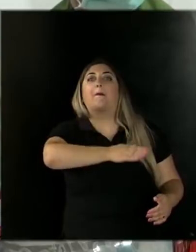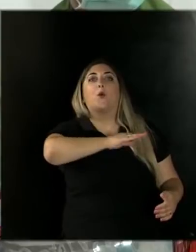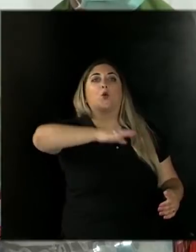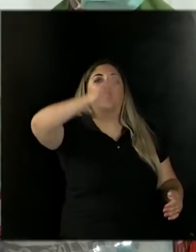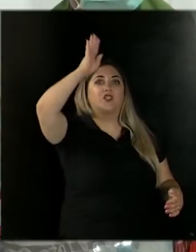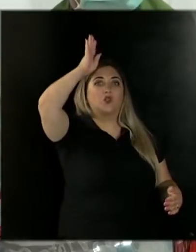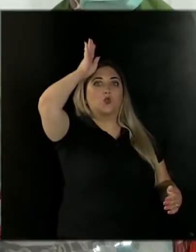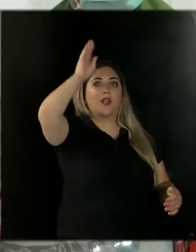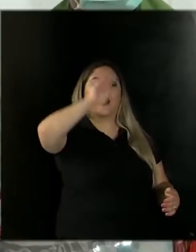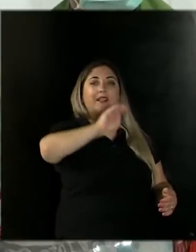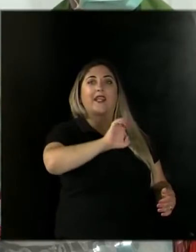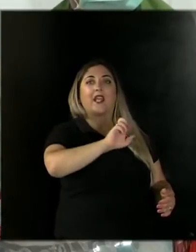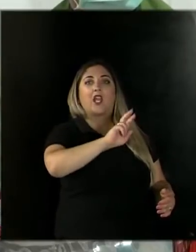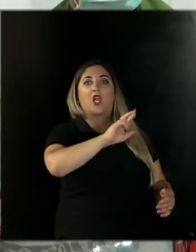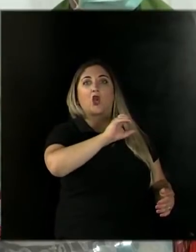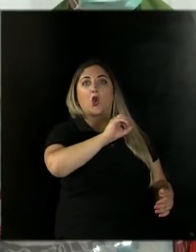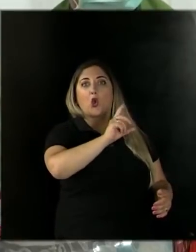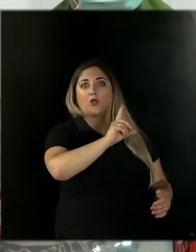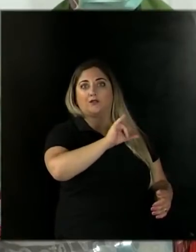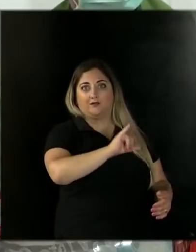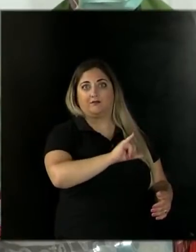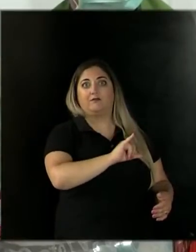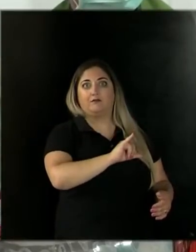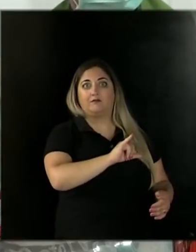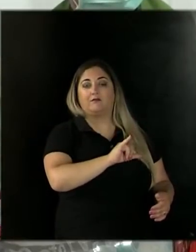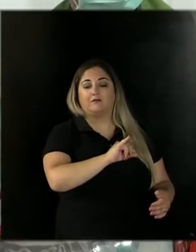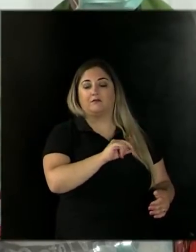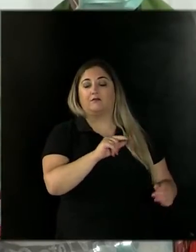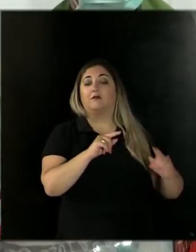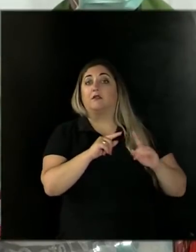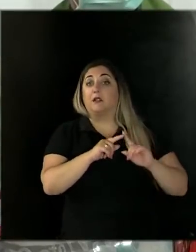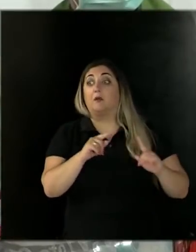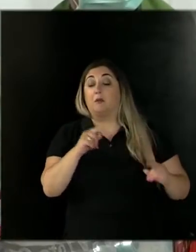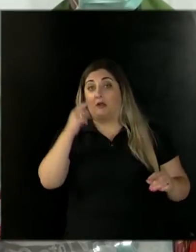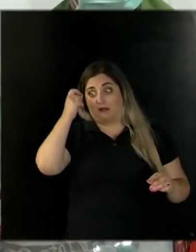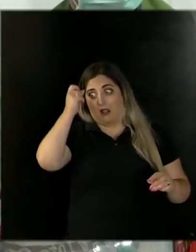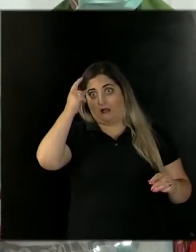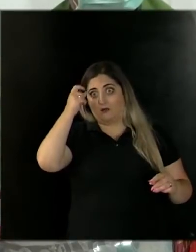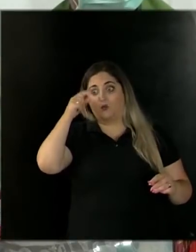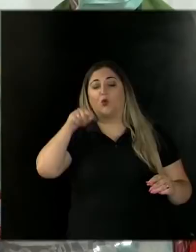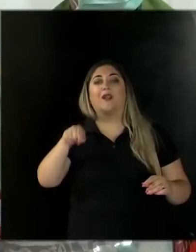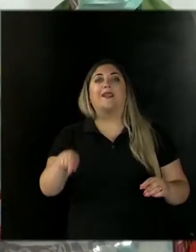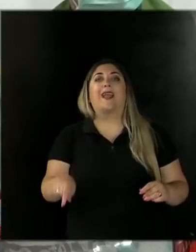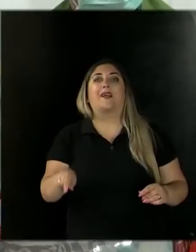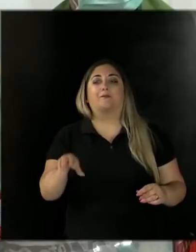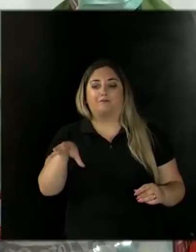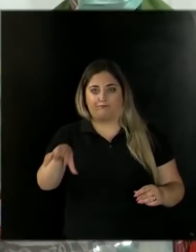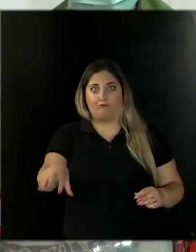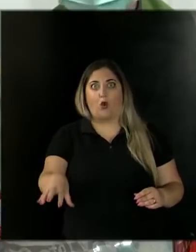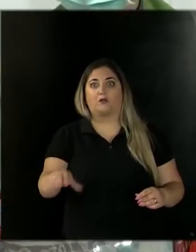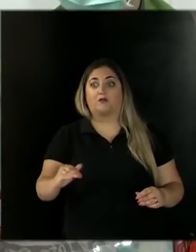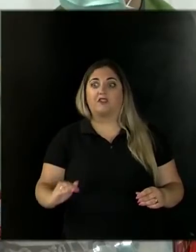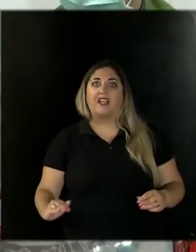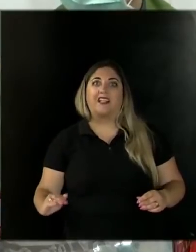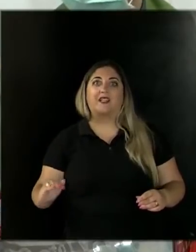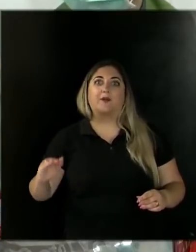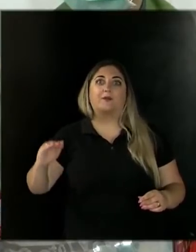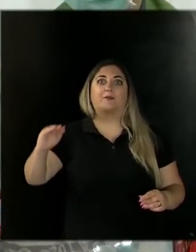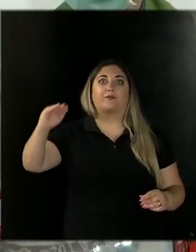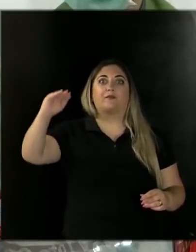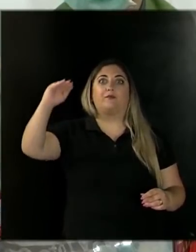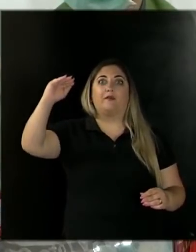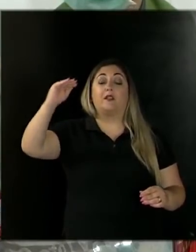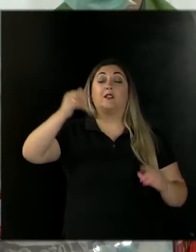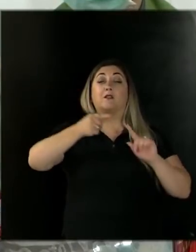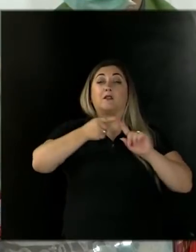marru l-Eġittu, ma mill-Eġittu mbagħad imorru l-Galilija ġo Nażaret. U baqa' hemmhekk sa 30